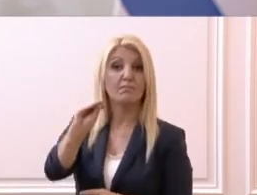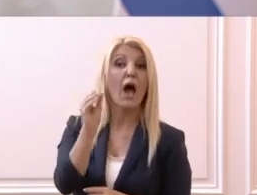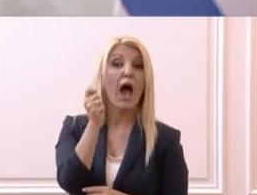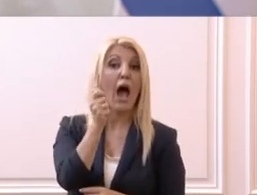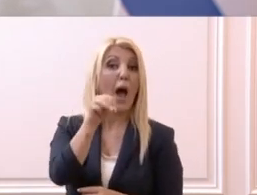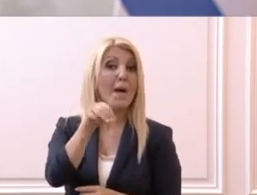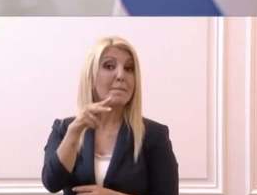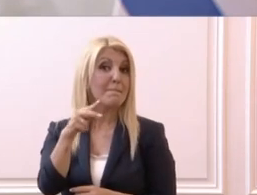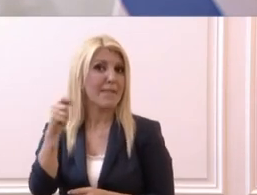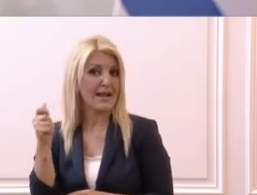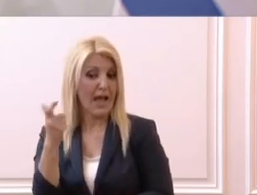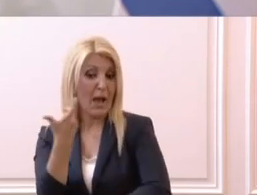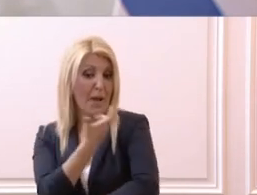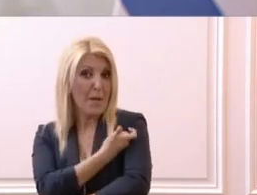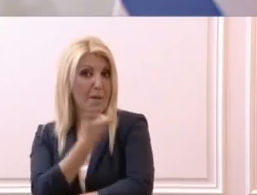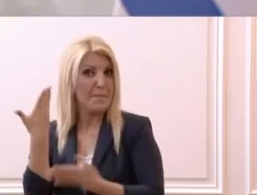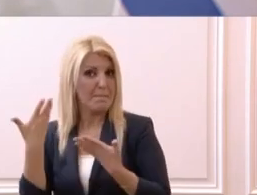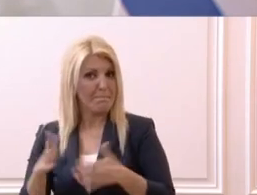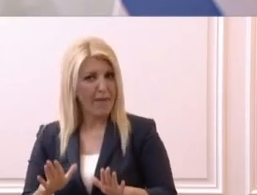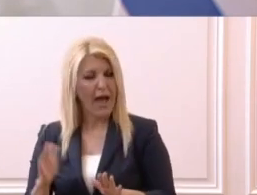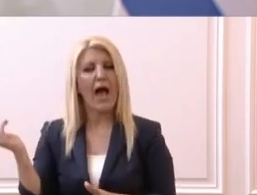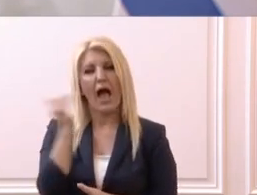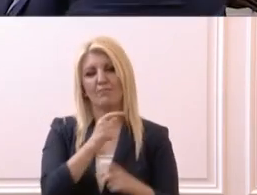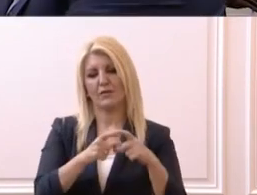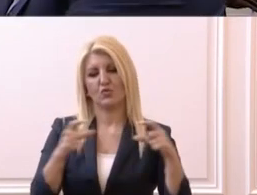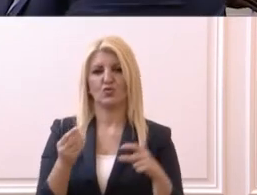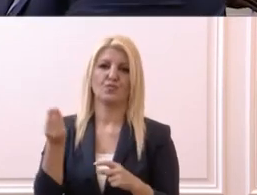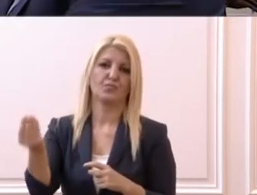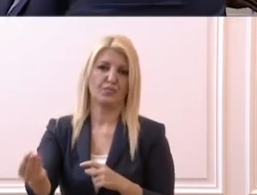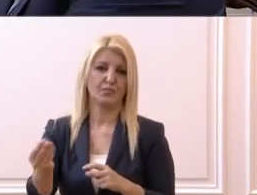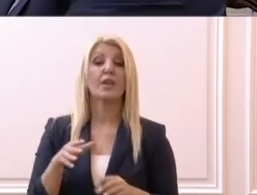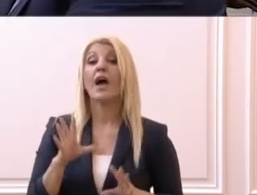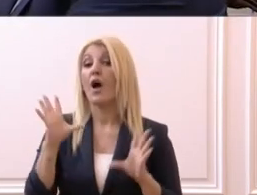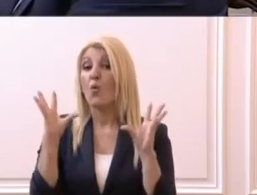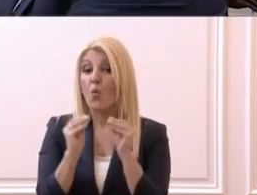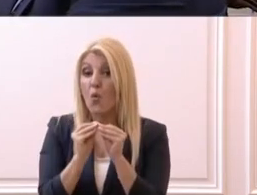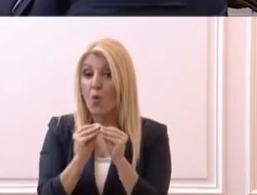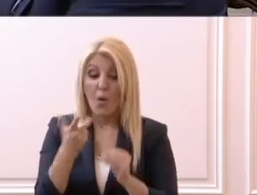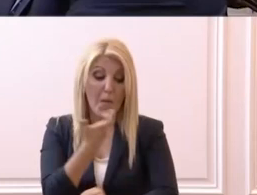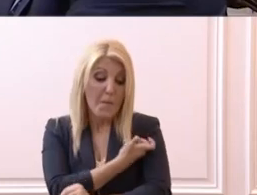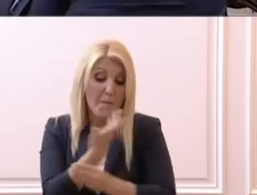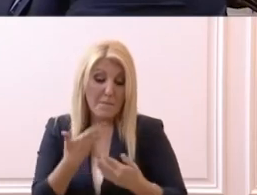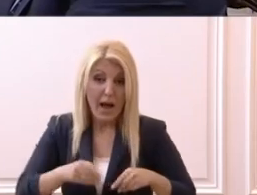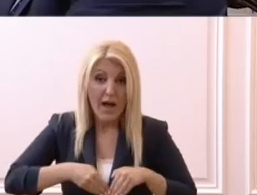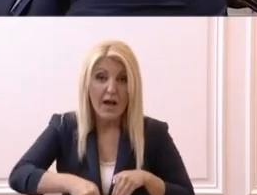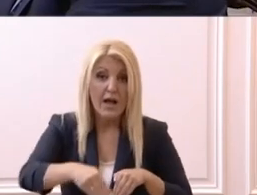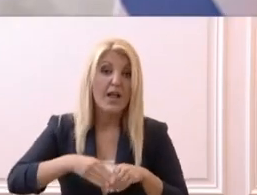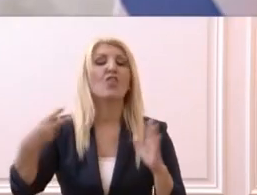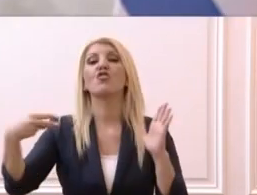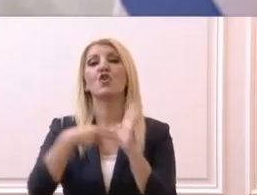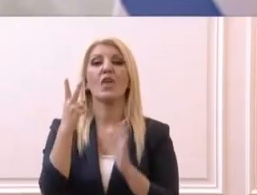θα έχει εμβολιαστεί μέσα στο 2021. Αφορά δηλαδή όλους τους νέους μας που έχουν ήδη